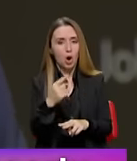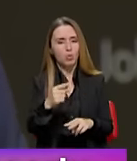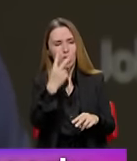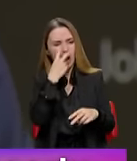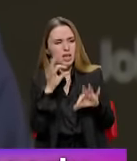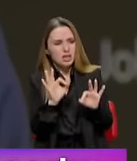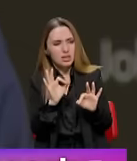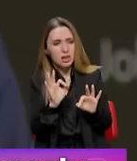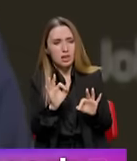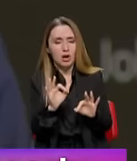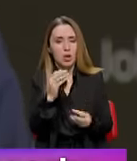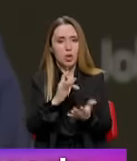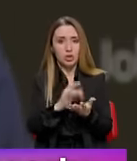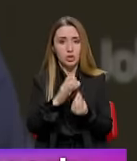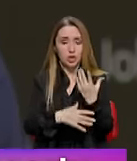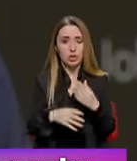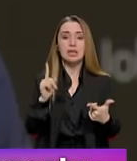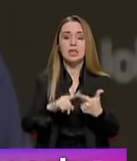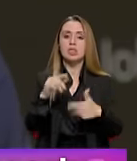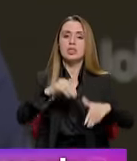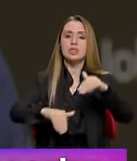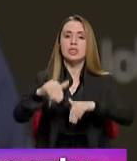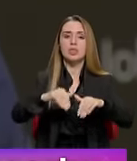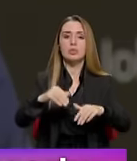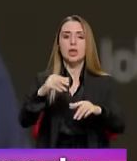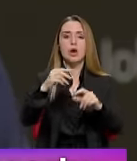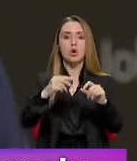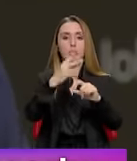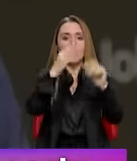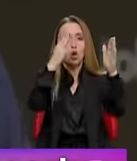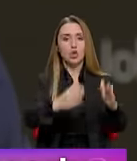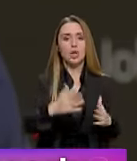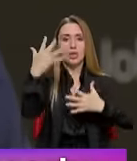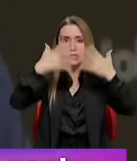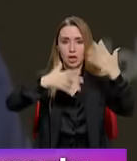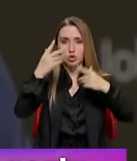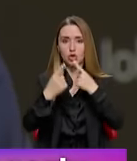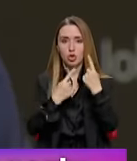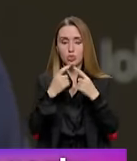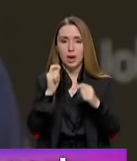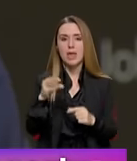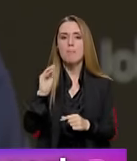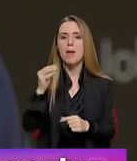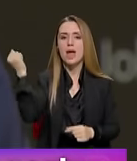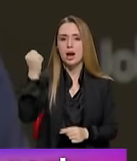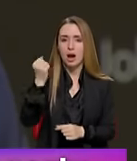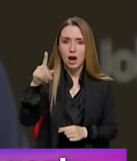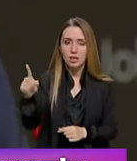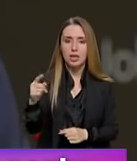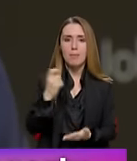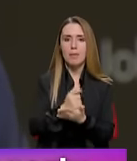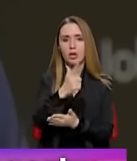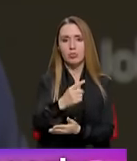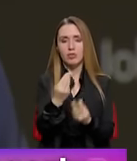Kaçırdılar daha son sonra ik seçimde Osman Öcalan'ı televizyona çıkarıp bebek katilinden de mektup